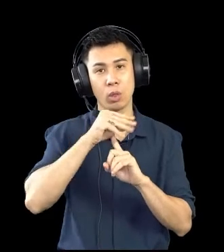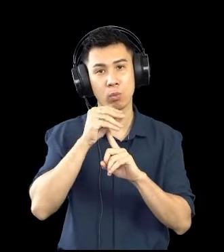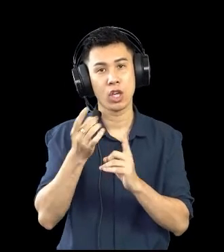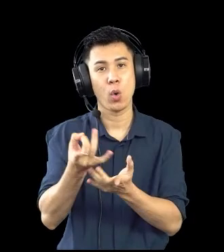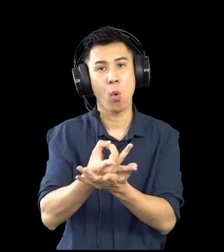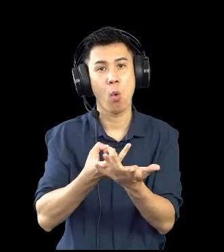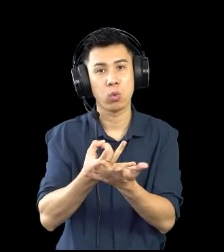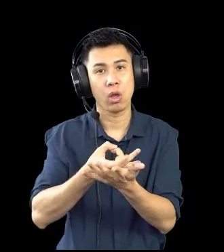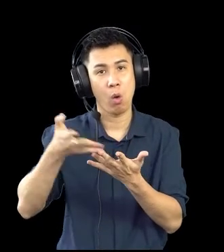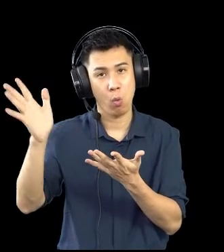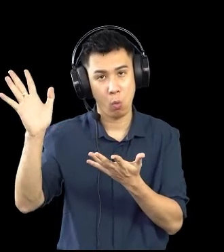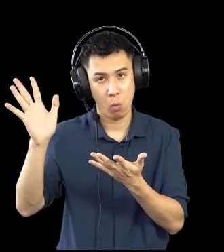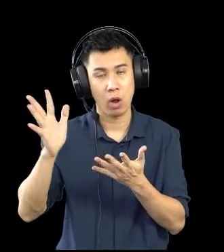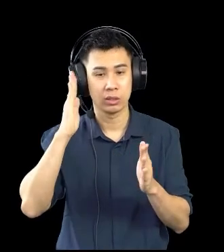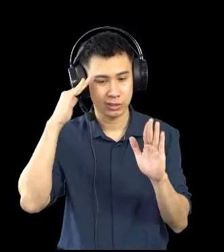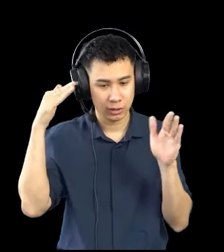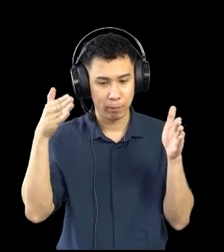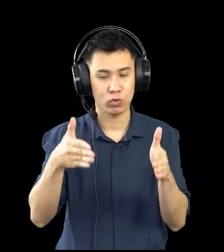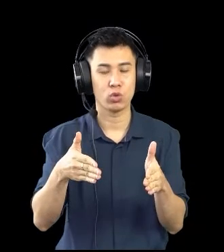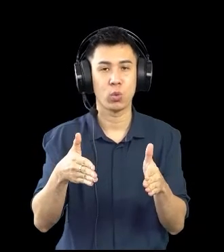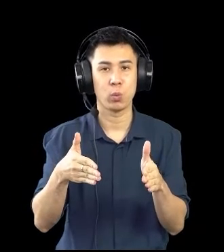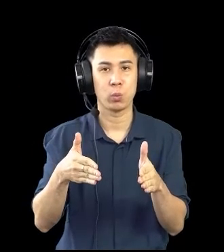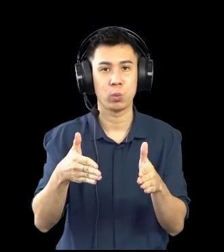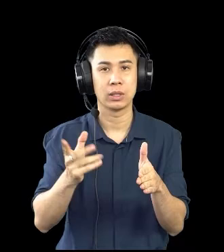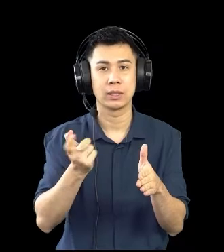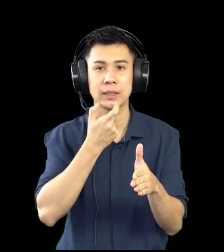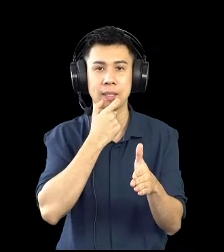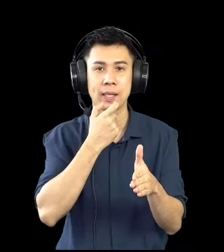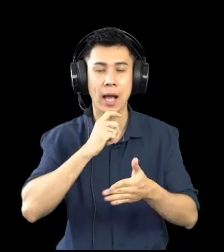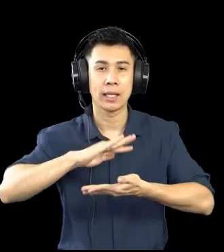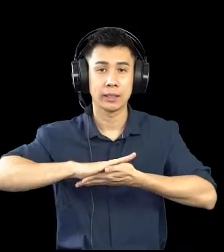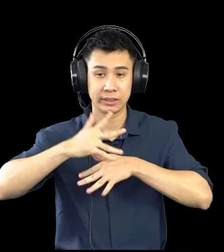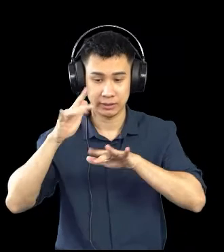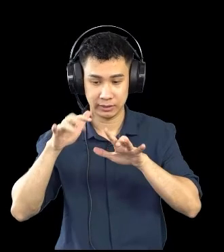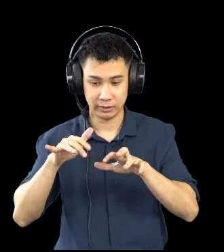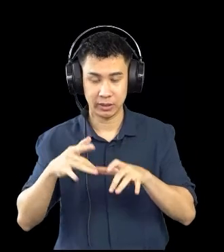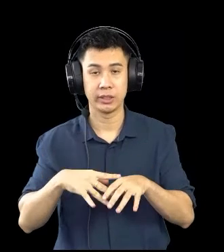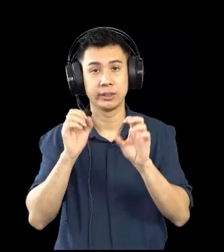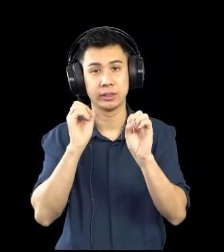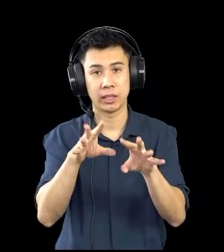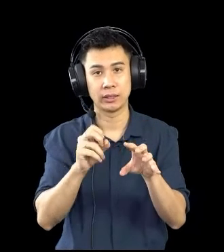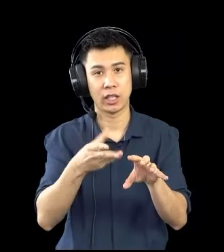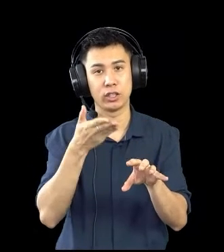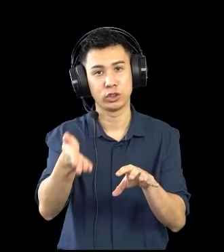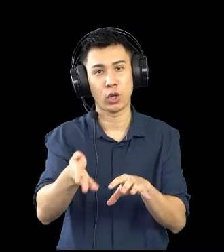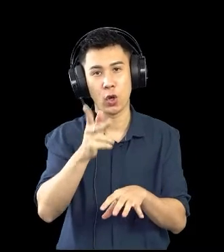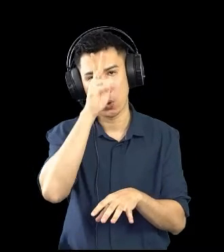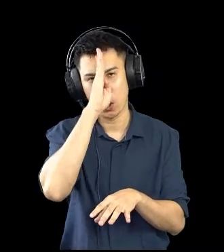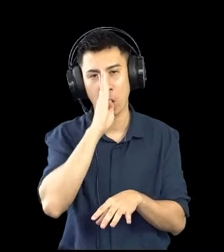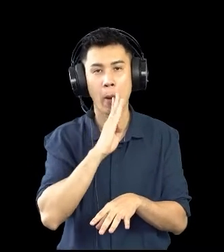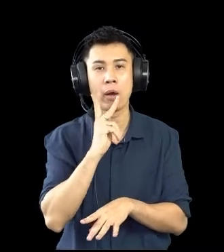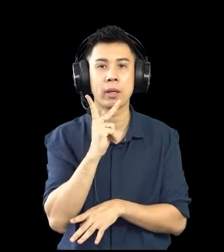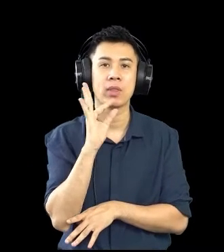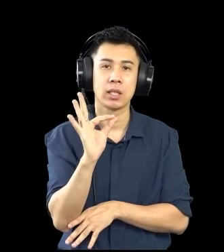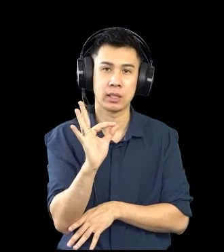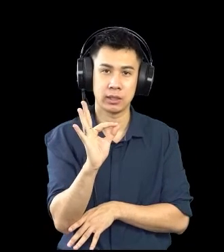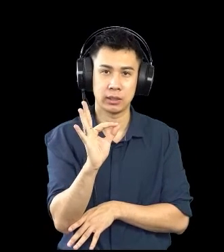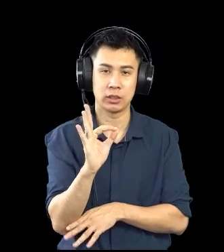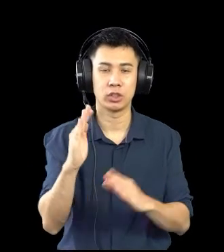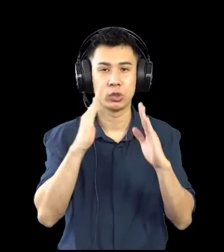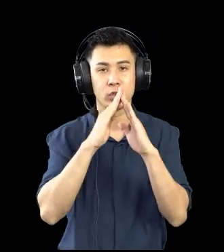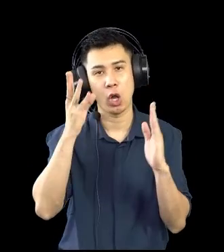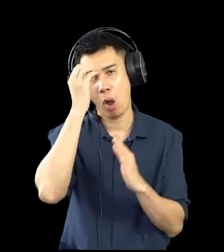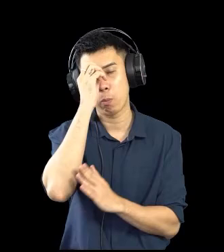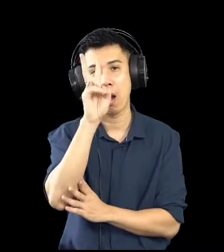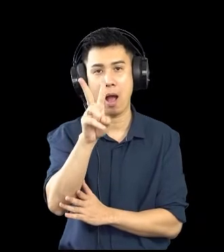sơ của các bạn thì các bạn tập trung vào dạy tiếng Anh và tin học văn phòng cho và tin học cho các bạn học sinh tại hai